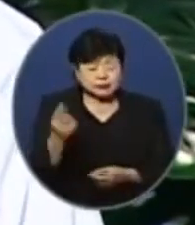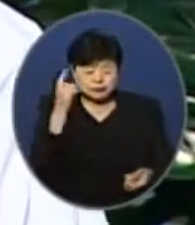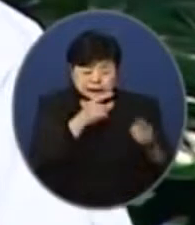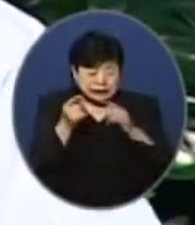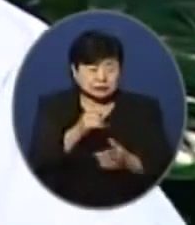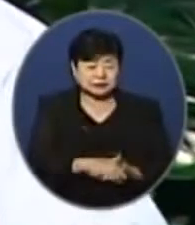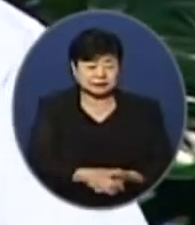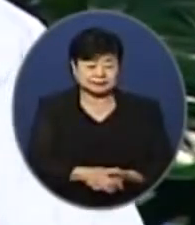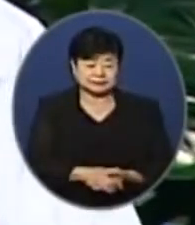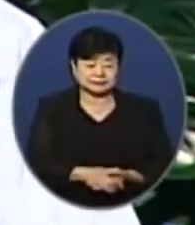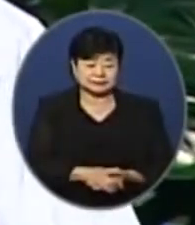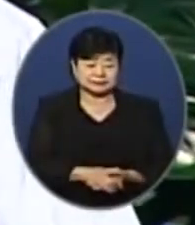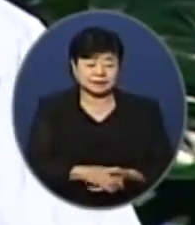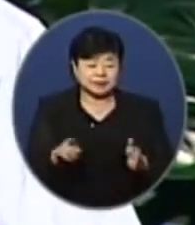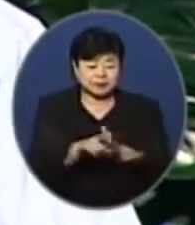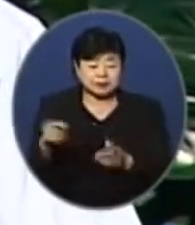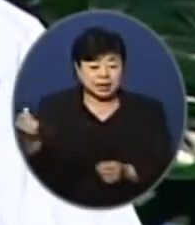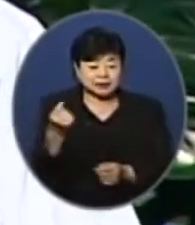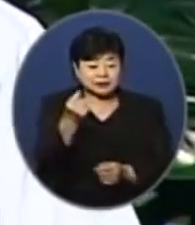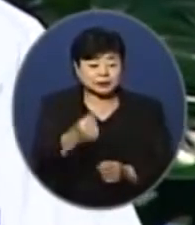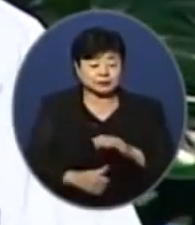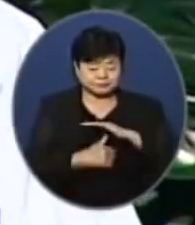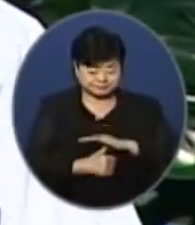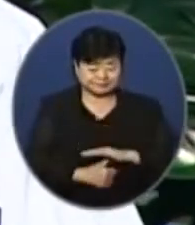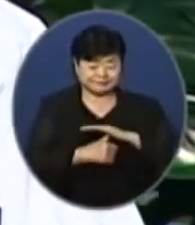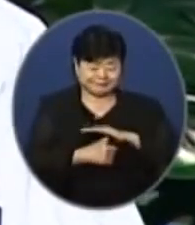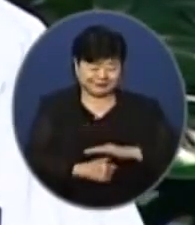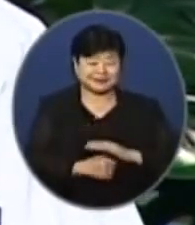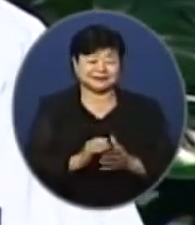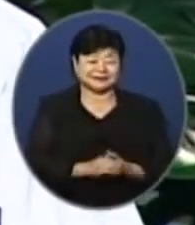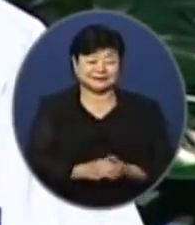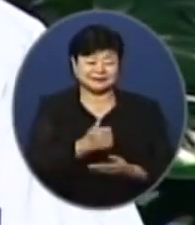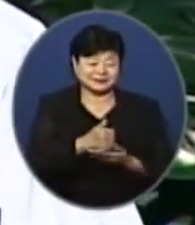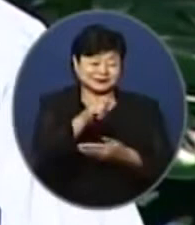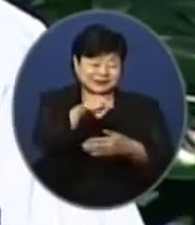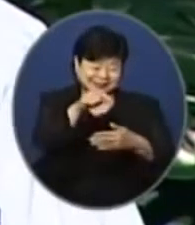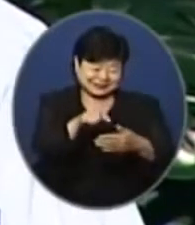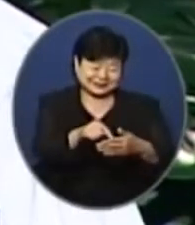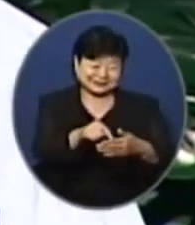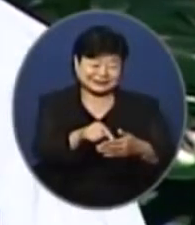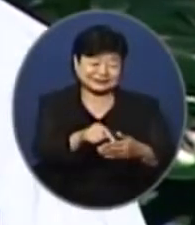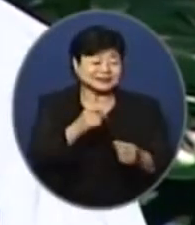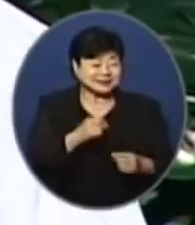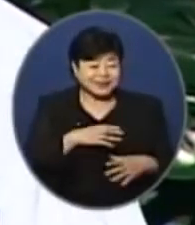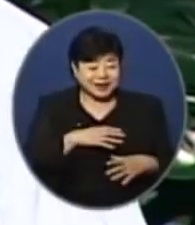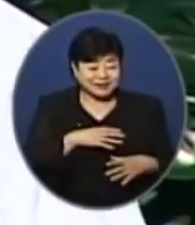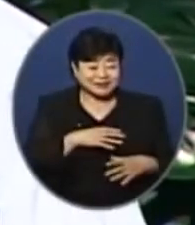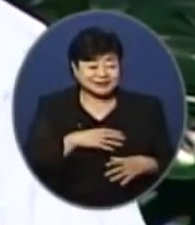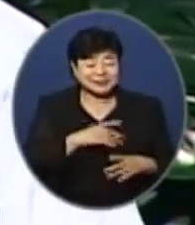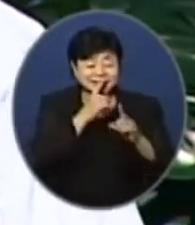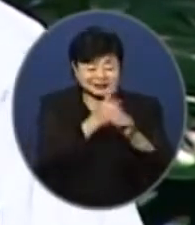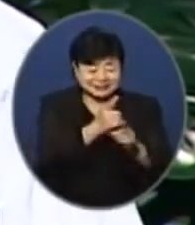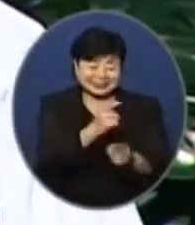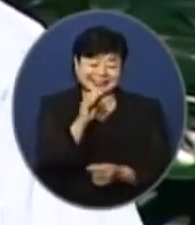상처를 믿음으로 견뎌내고 주님 안에서 놀라운